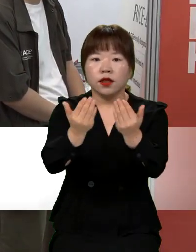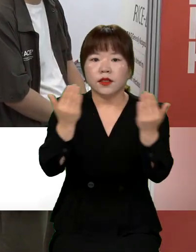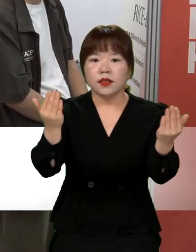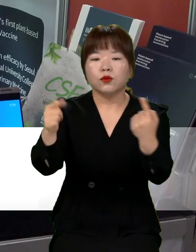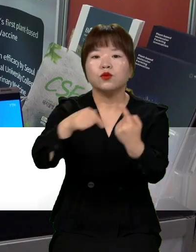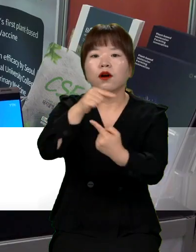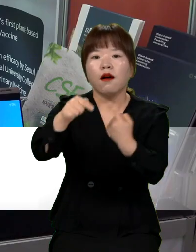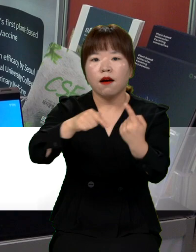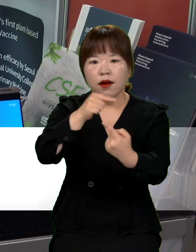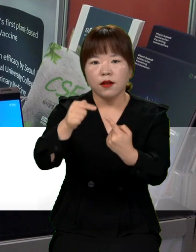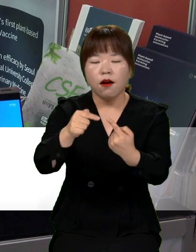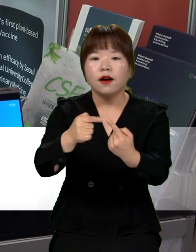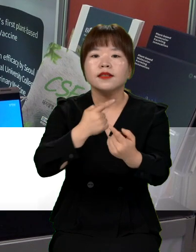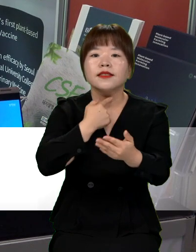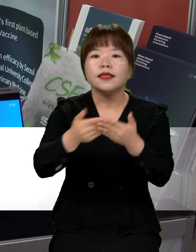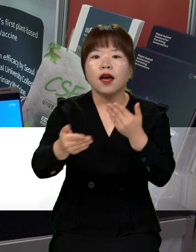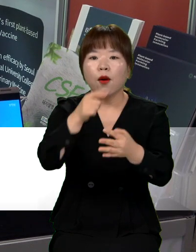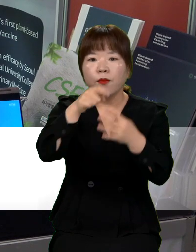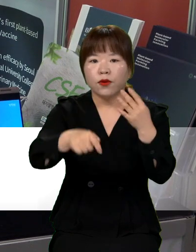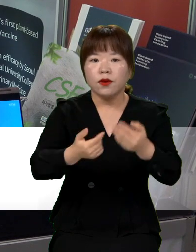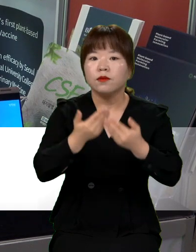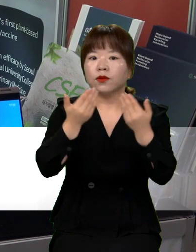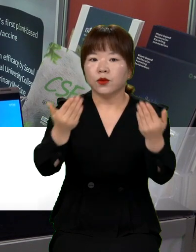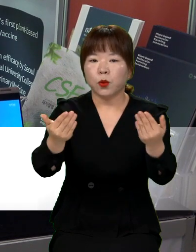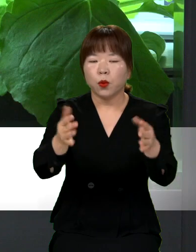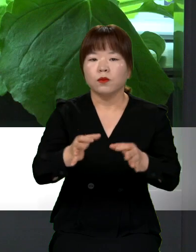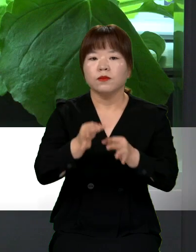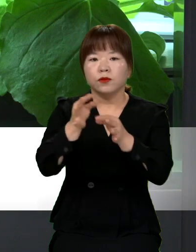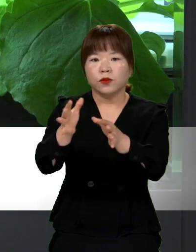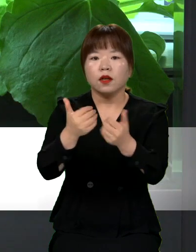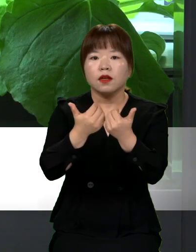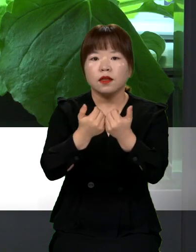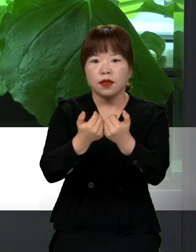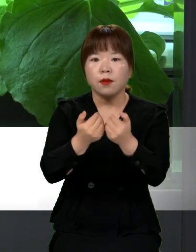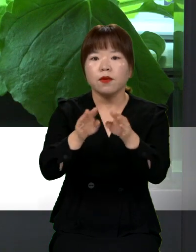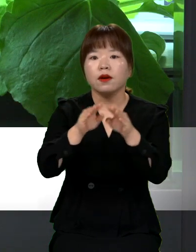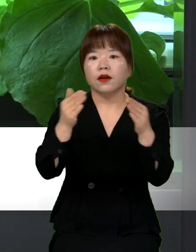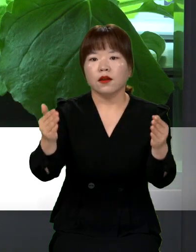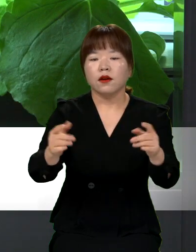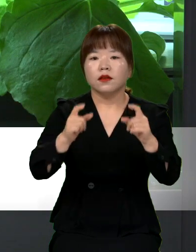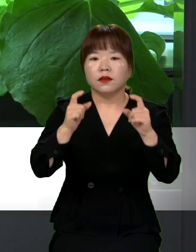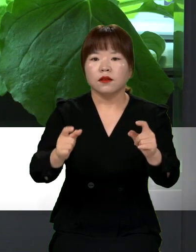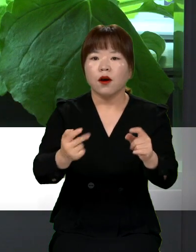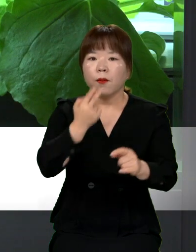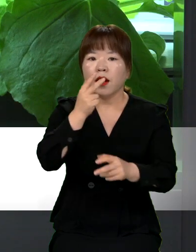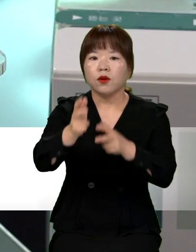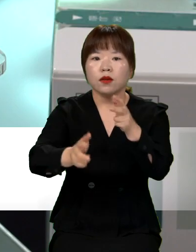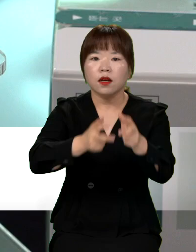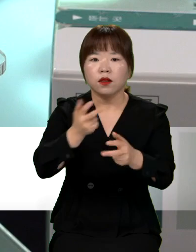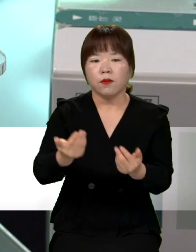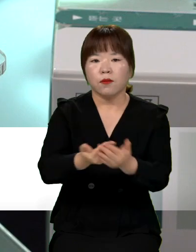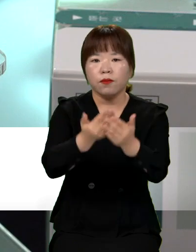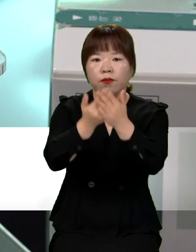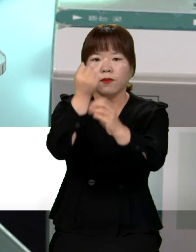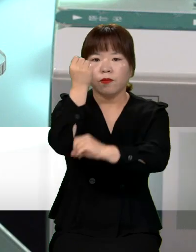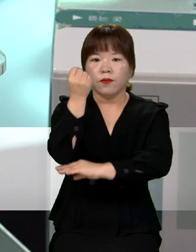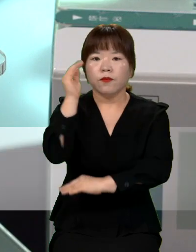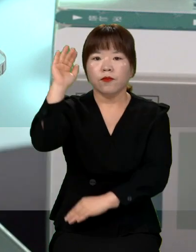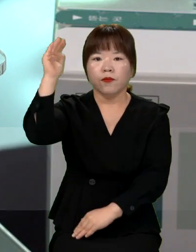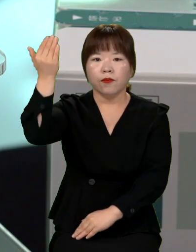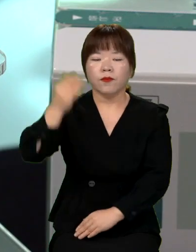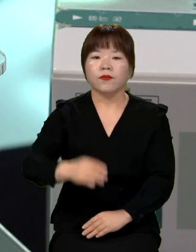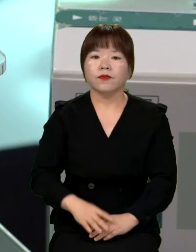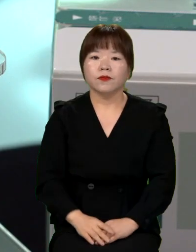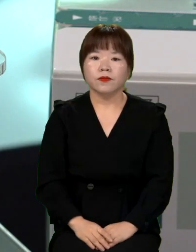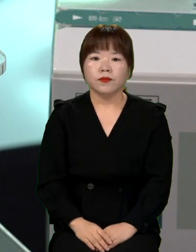부스를 운영해 색다른 체험거리를 제공했고 투자 수출 상담회도 열려 지역 바이오산업 활성화에 기반이